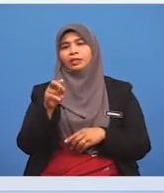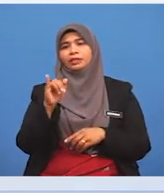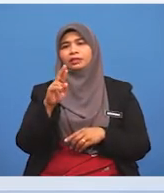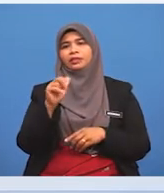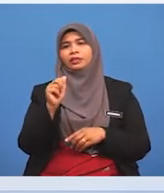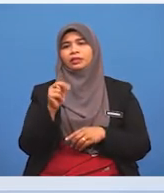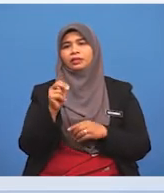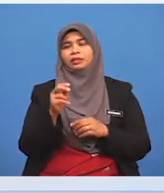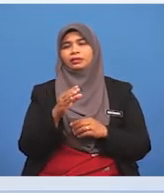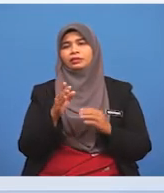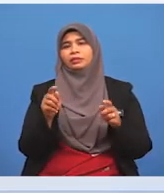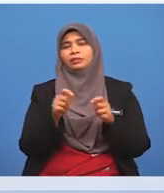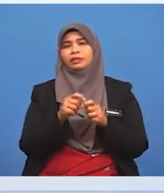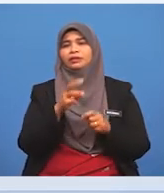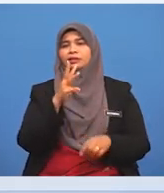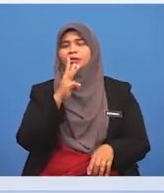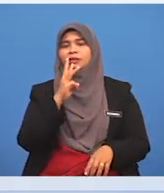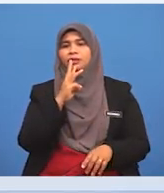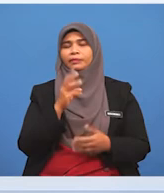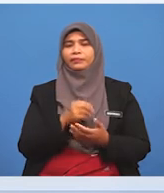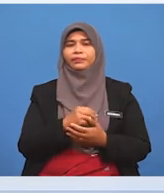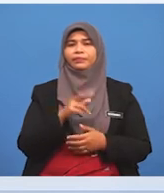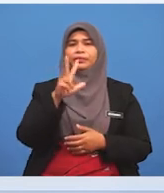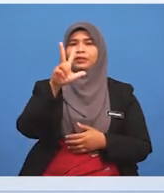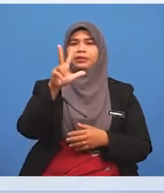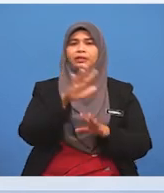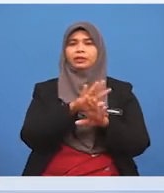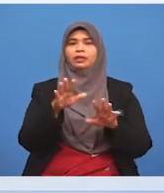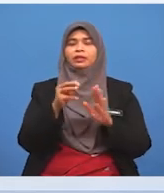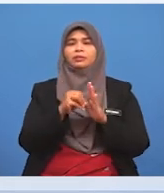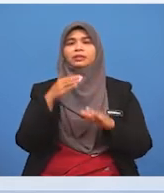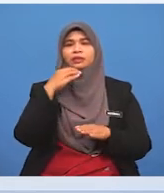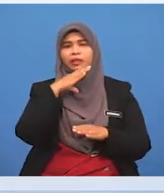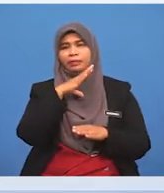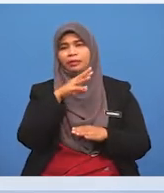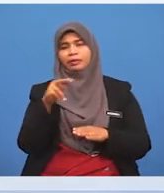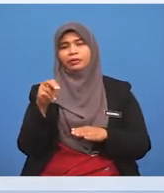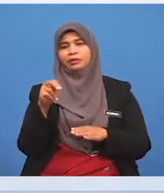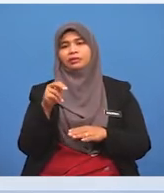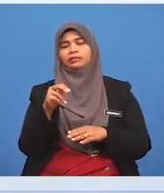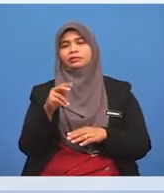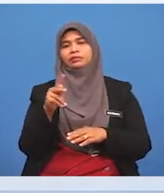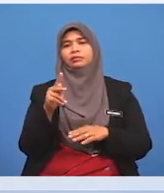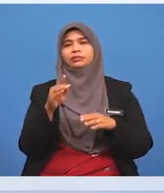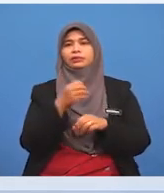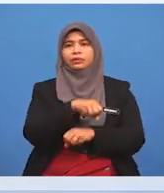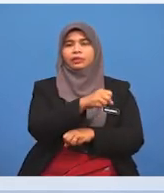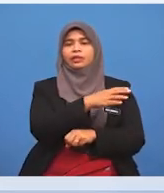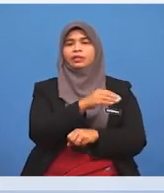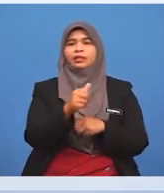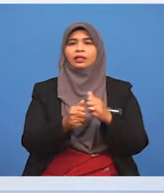terbatas seperti air. Yang ketiga, tidak mencemarkan sungai dan alam